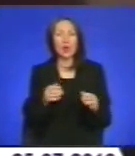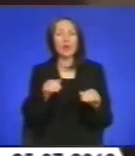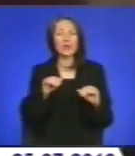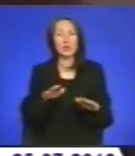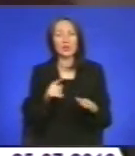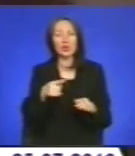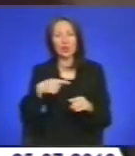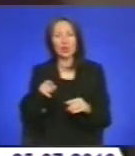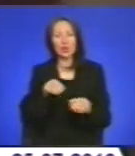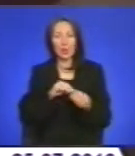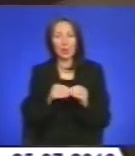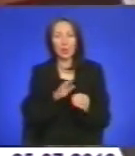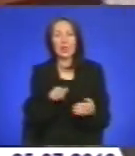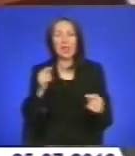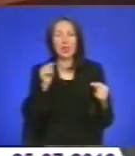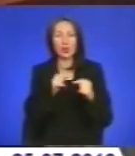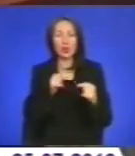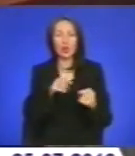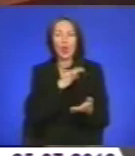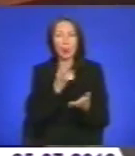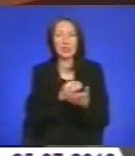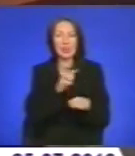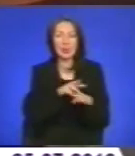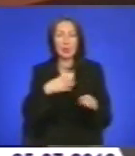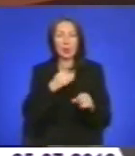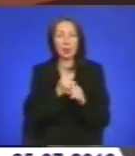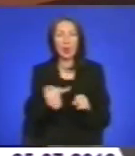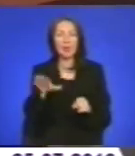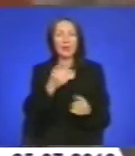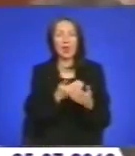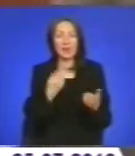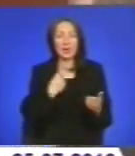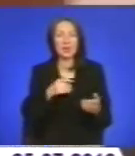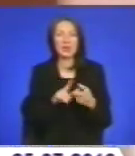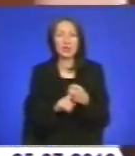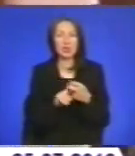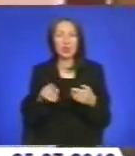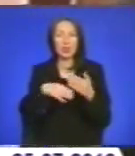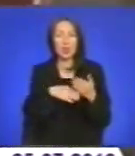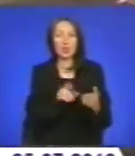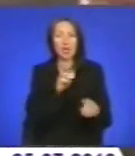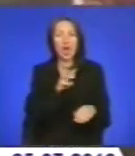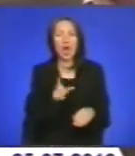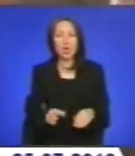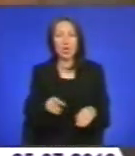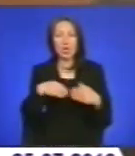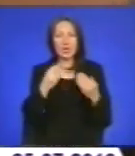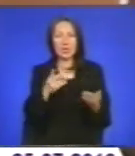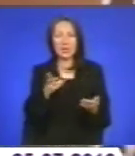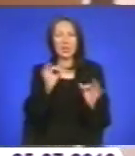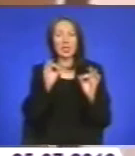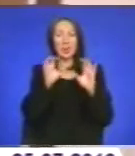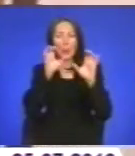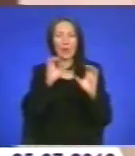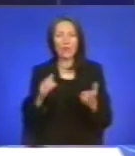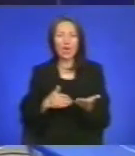не належить до компетенції міліції, ми зробимо все від нас залежне, щоб допомогти людині надати їй правовий орієнтир.